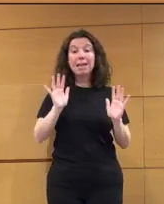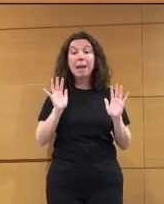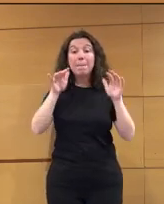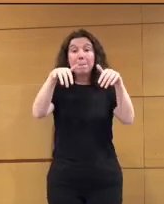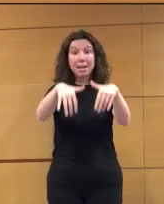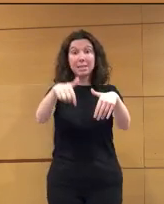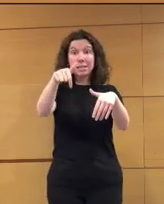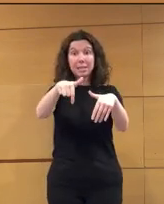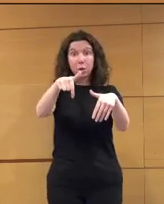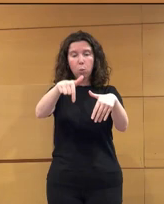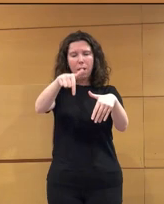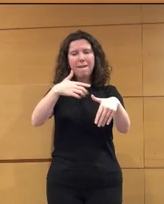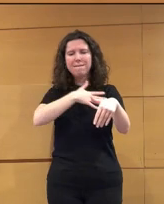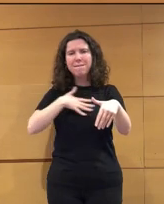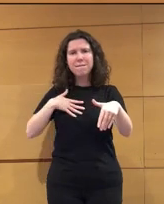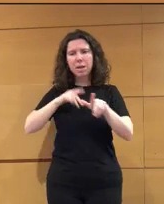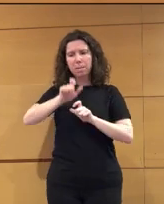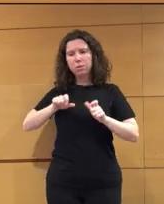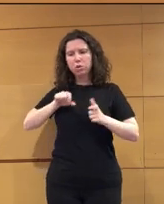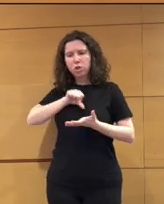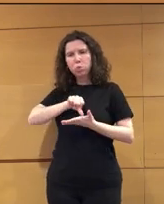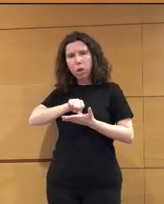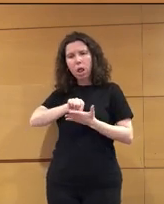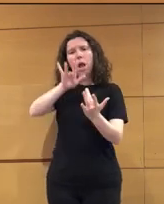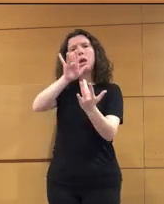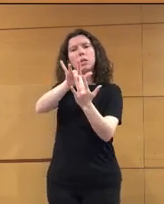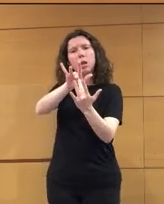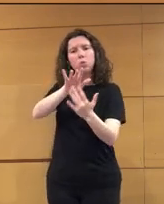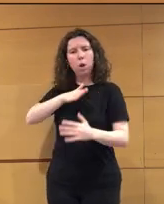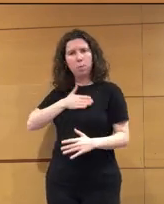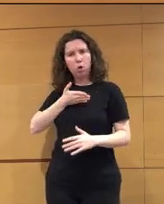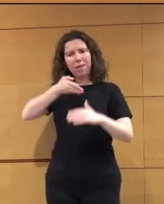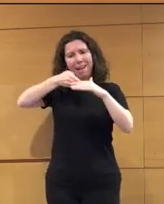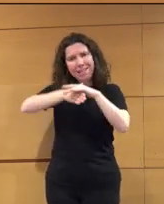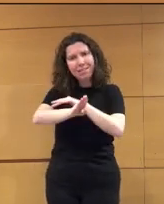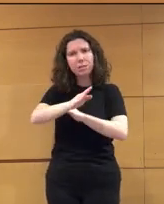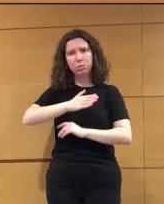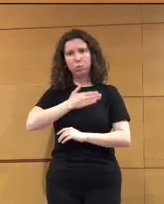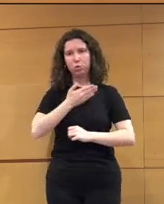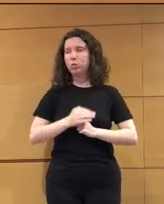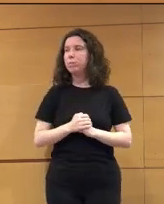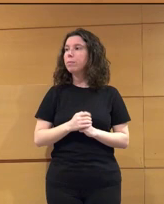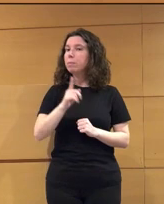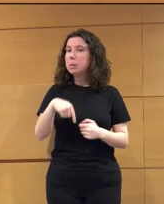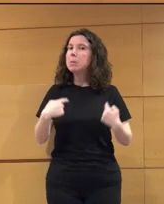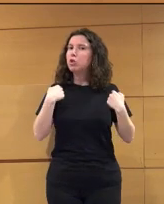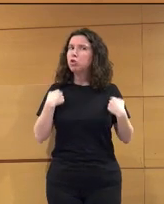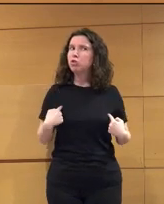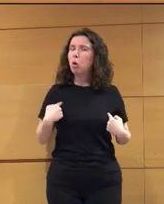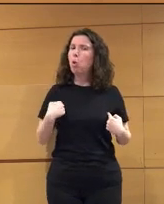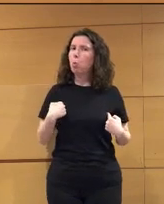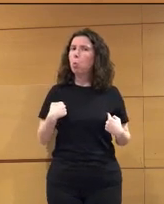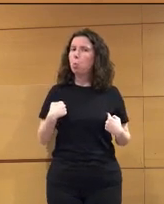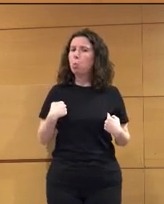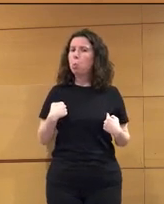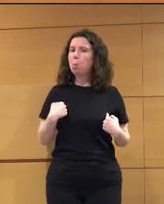ciutadà i ciutadana s'hi sentin, pugui interactuar-hi, pugui accedir-hi i i que s'hi senti representat i representada, perquè